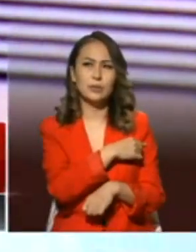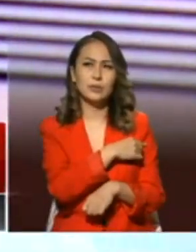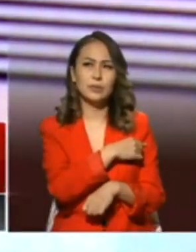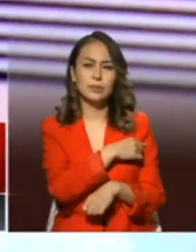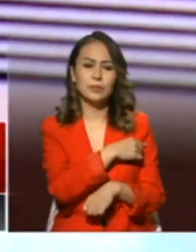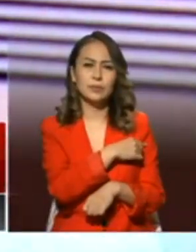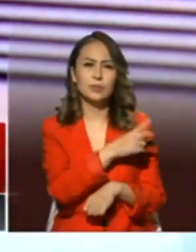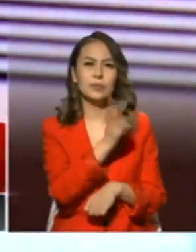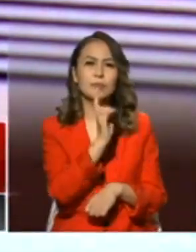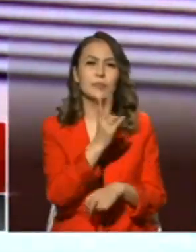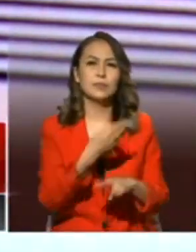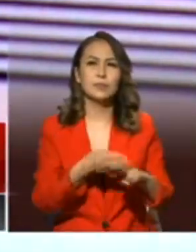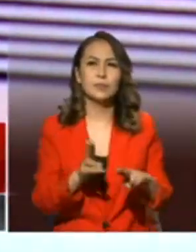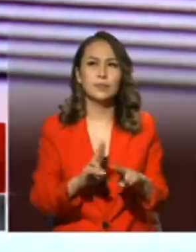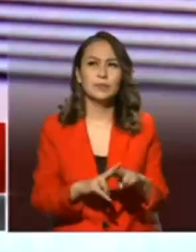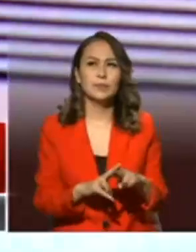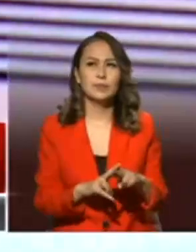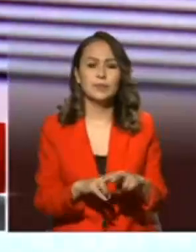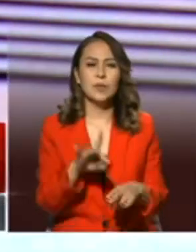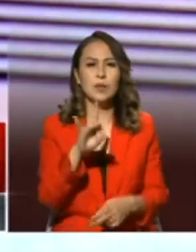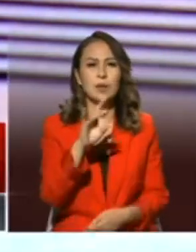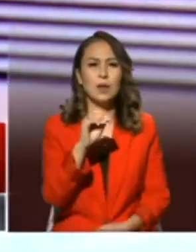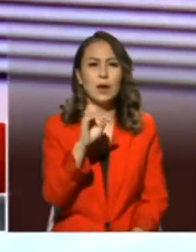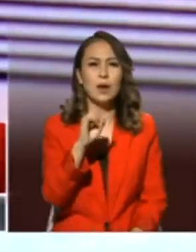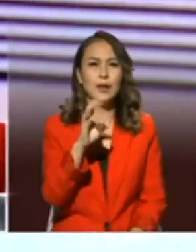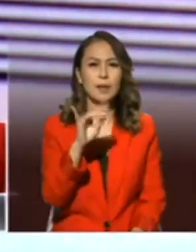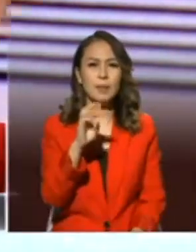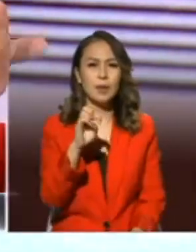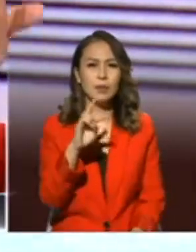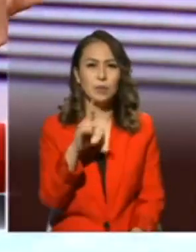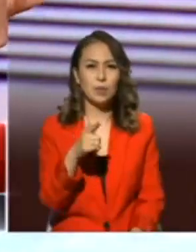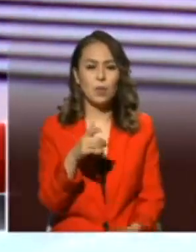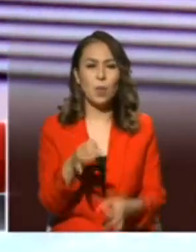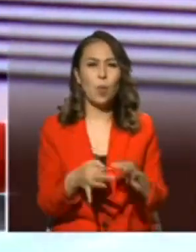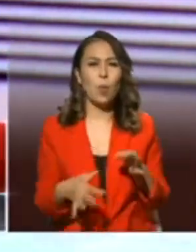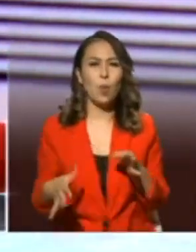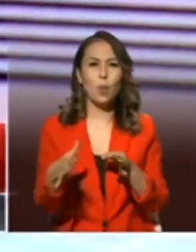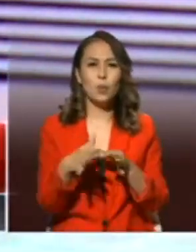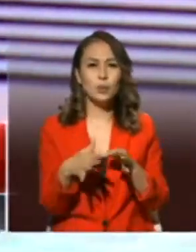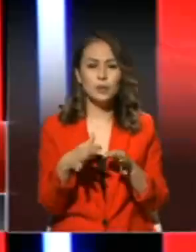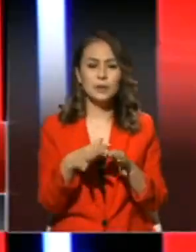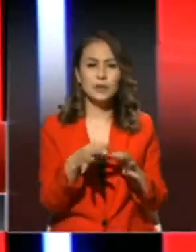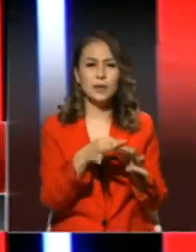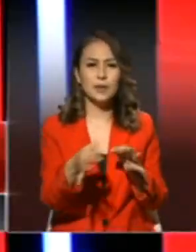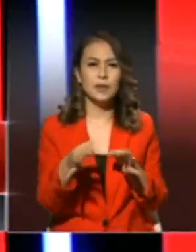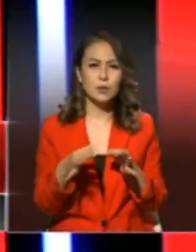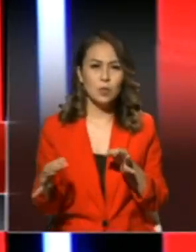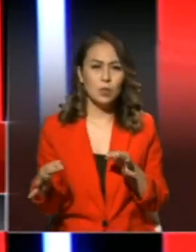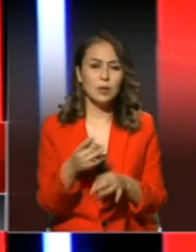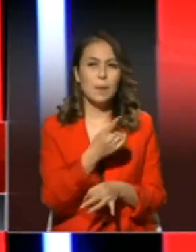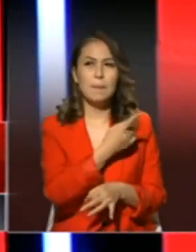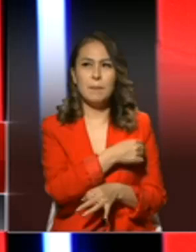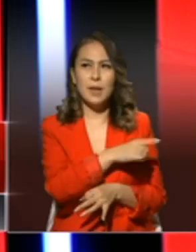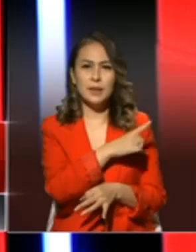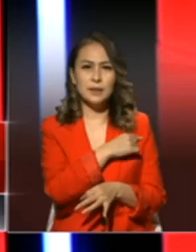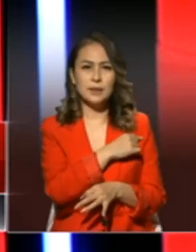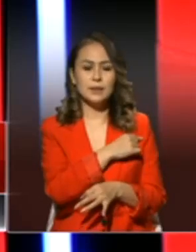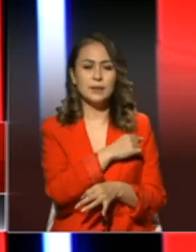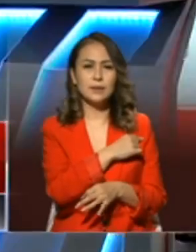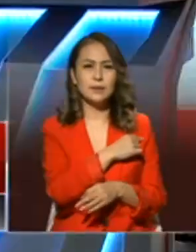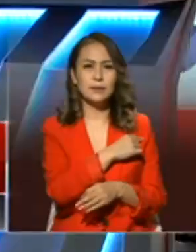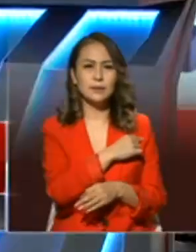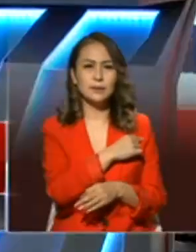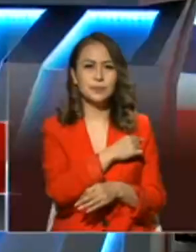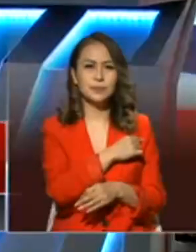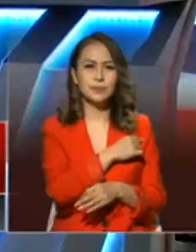координатор дегеніміз кімдер олар? Ол реаниматолог болуы мүмкін. Бір облыстық региондарда, облыста бір больницада